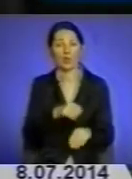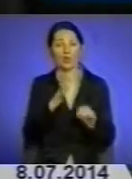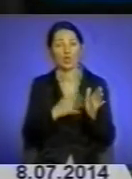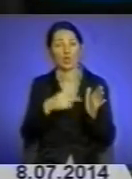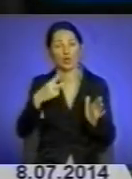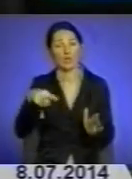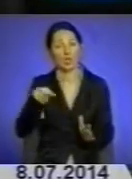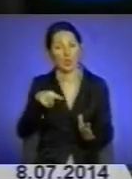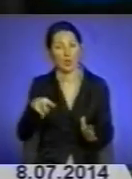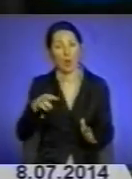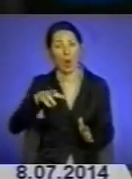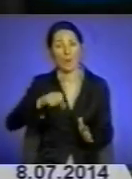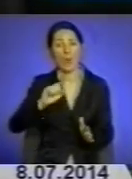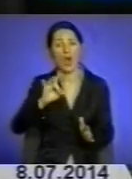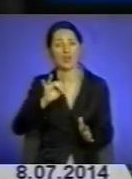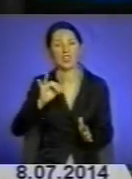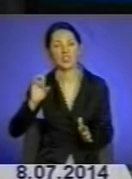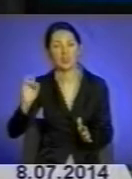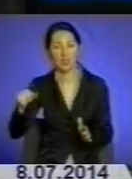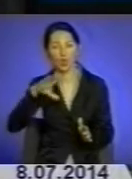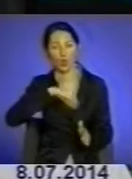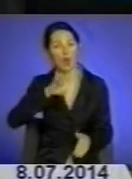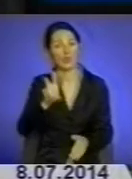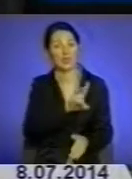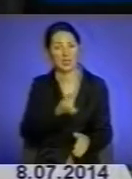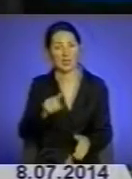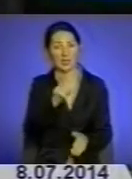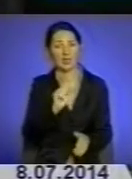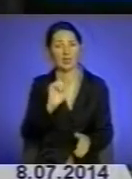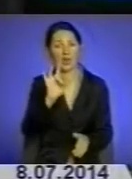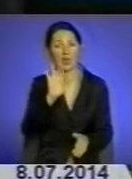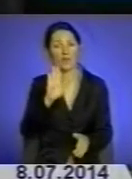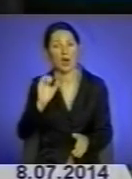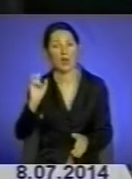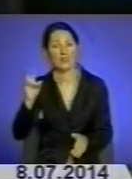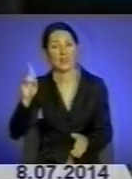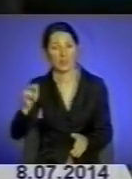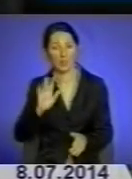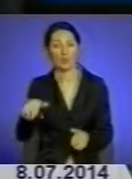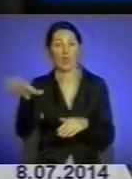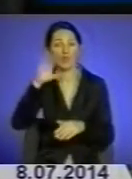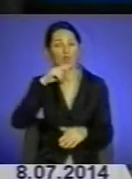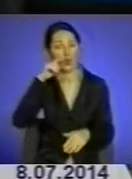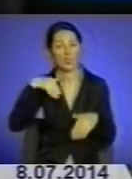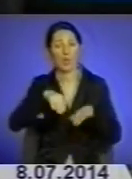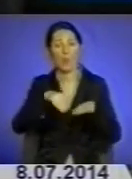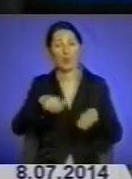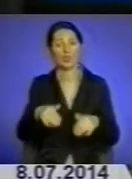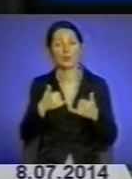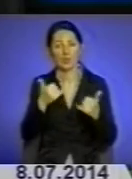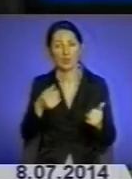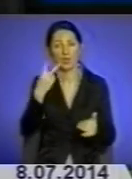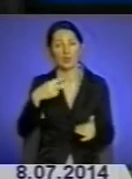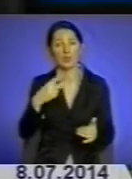19-20 липня у Марійському духовному центрі «Зарваниця» відбудеться всеукраїнська проща, приурочена 25-річчю виходу